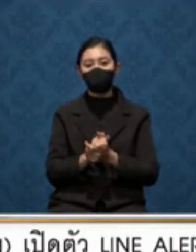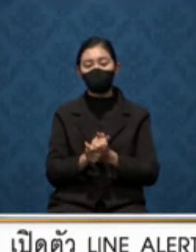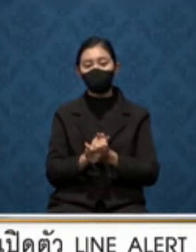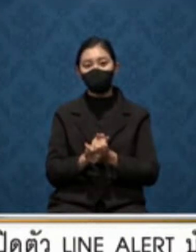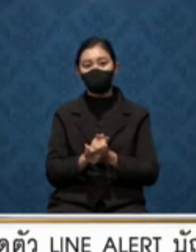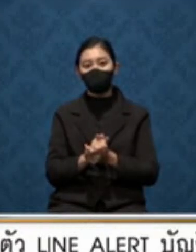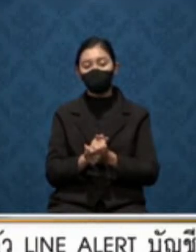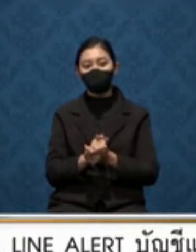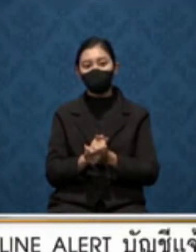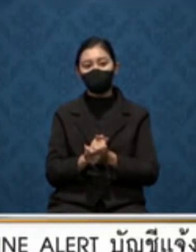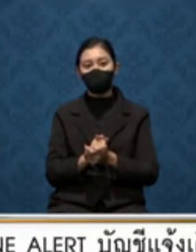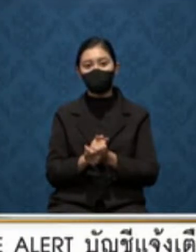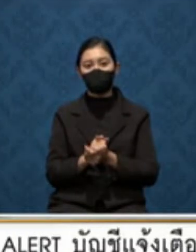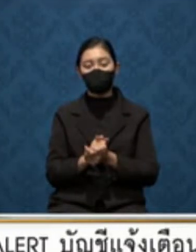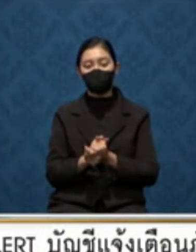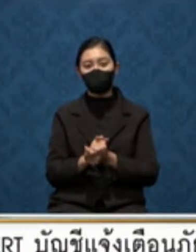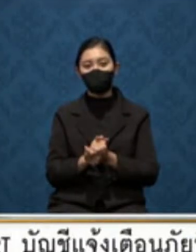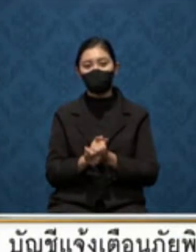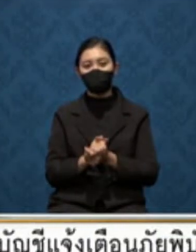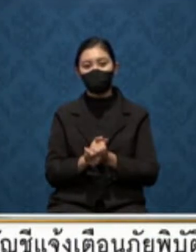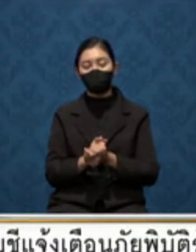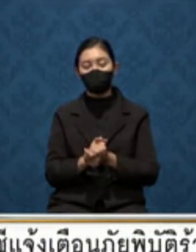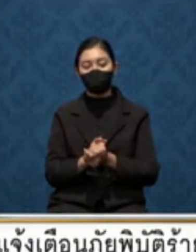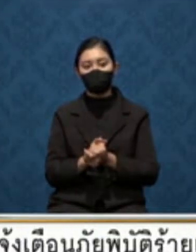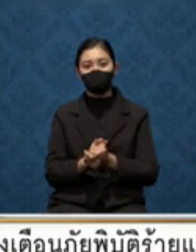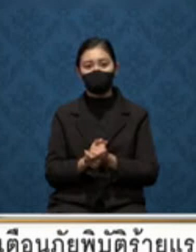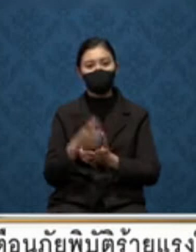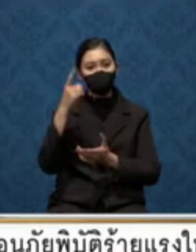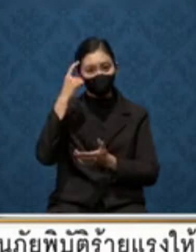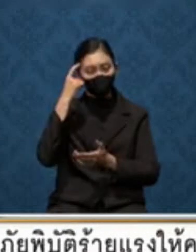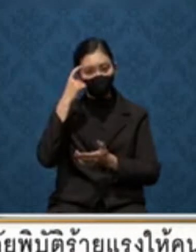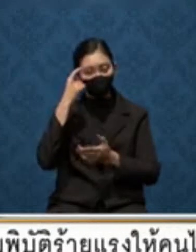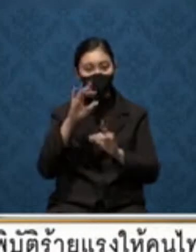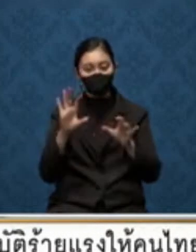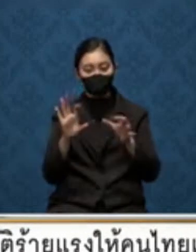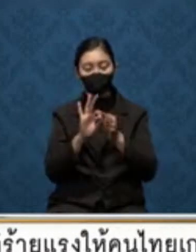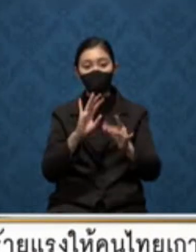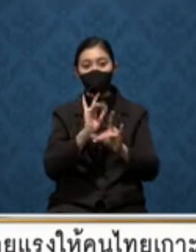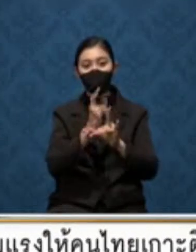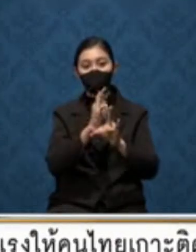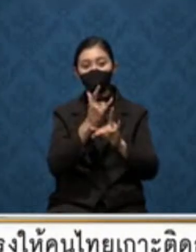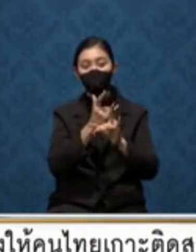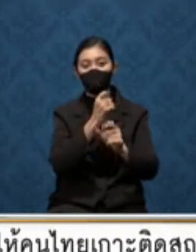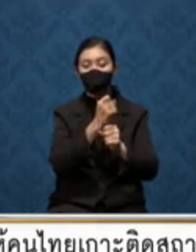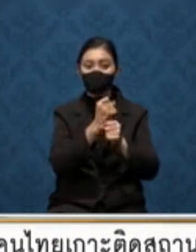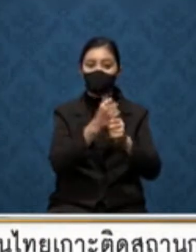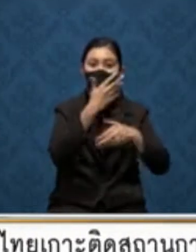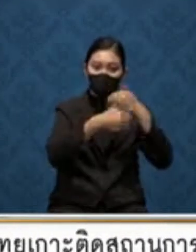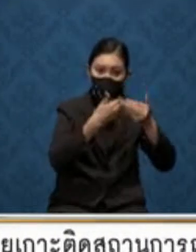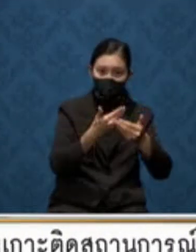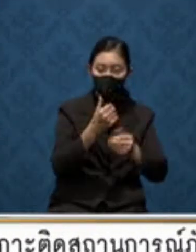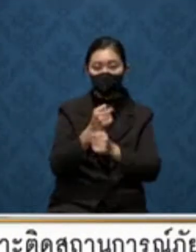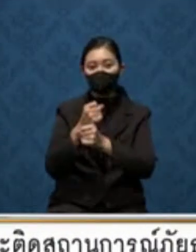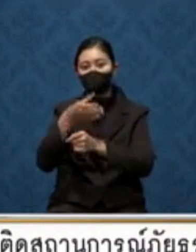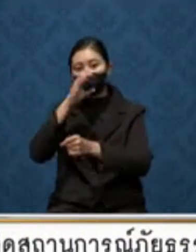นารมของสมาชิภาธทนรัสดอนว่าคิดทางการเปิดเซรี 120์เรื่องของศุรา Deniseเป็สิ่ว่เรา จะใหเกิดคามเสมอ